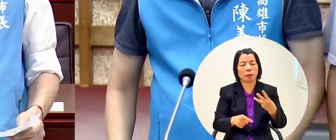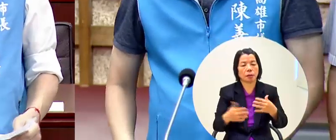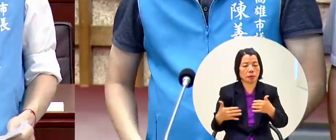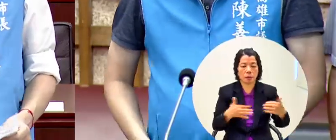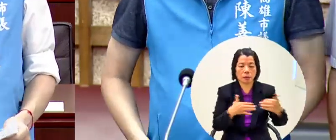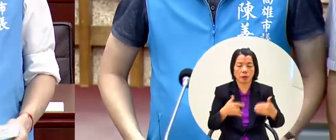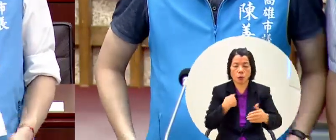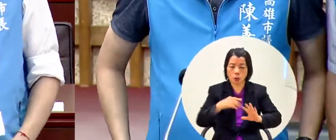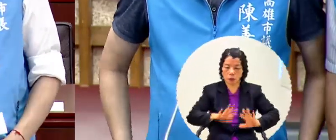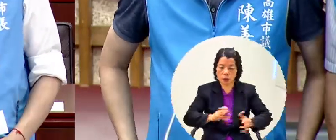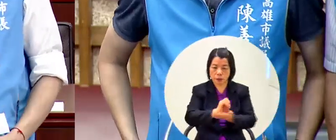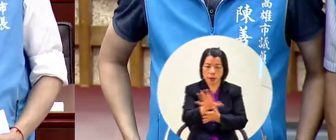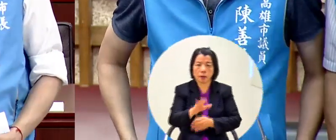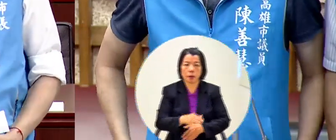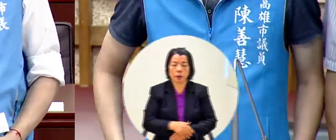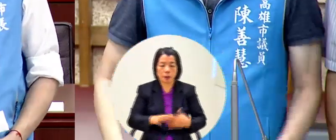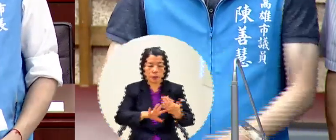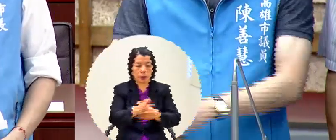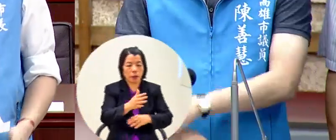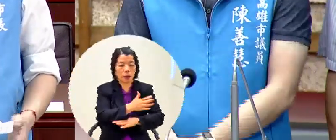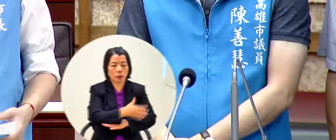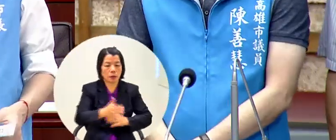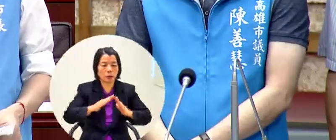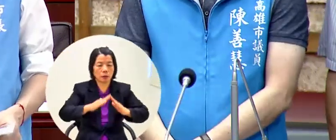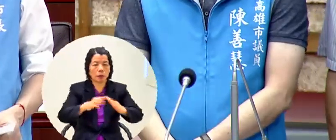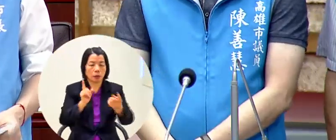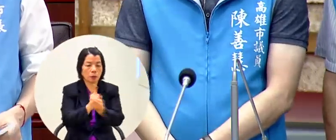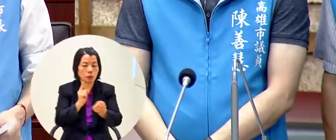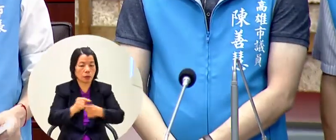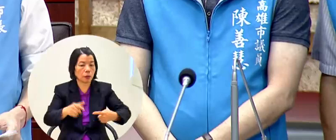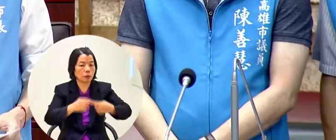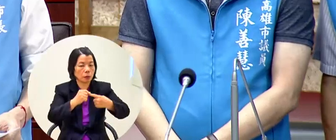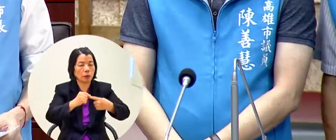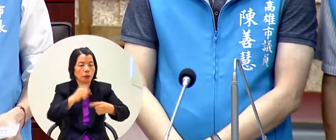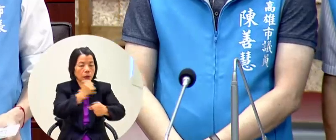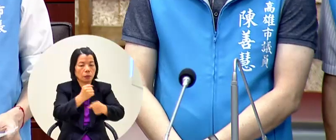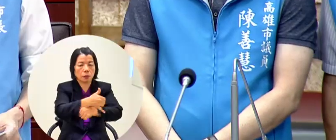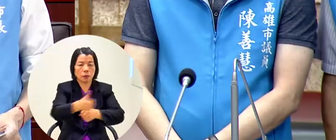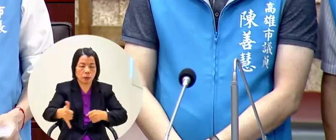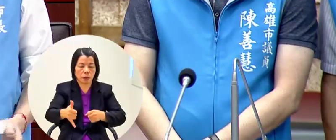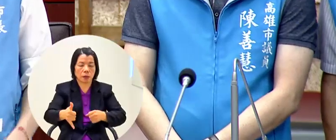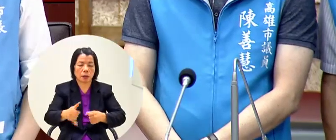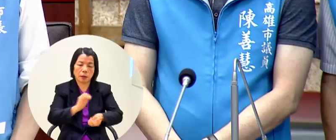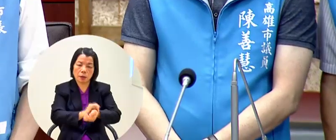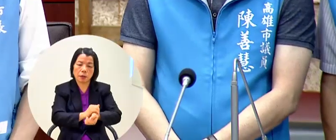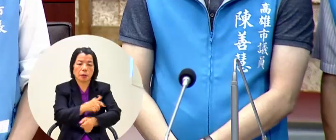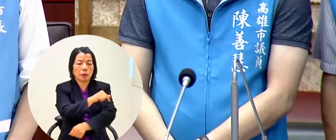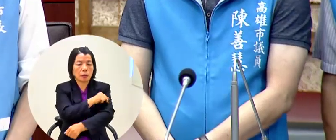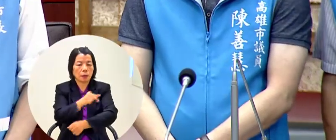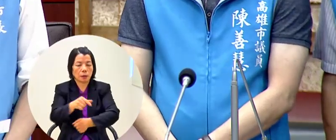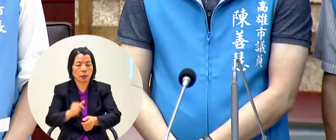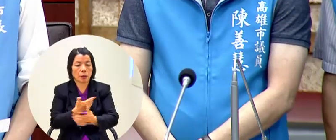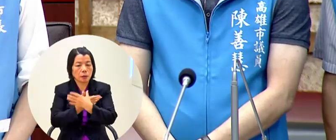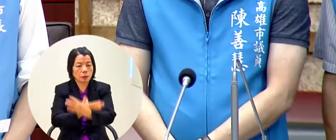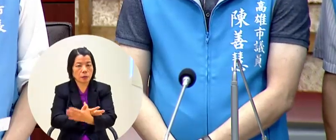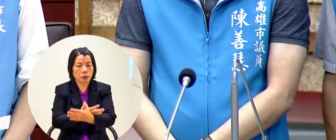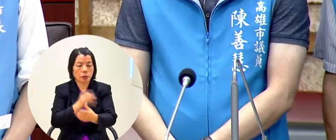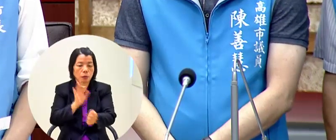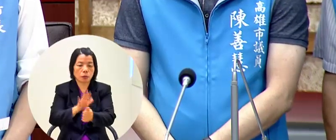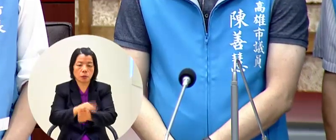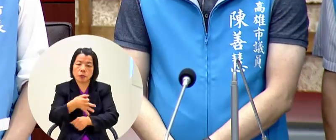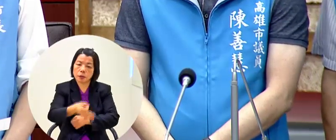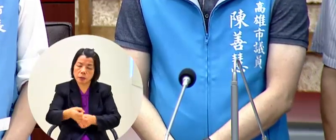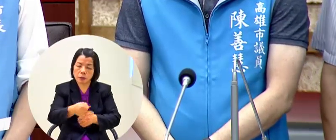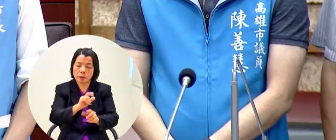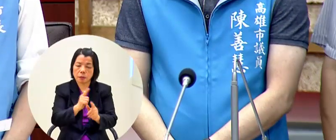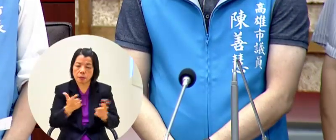报告一下，其他县市对第一线医疗人员的感谢，还有奖助金、奖励金等等，我们高